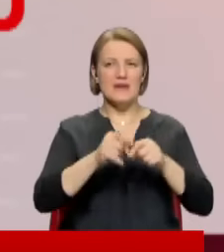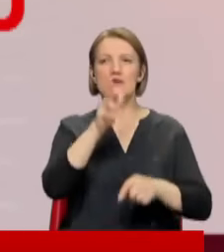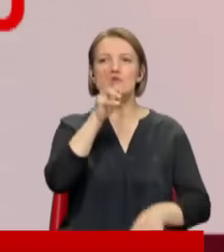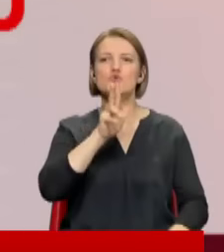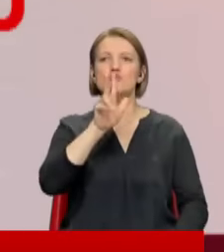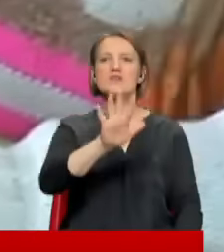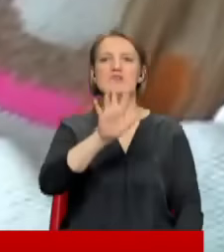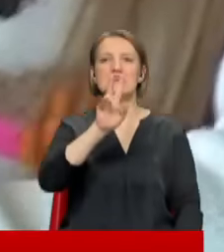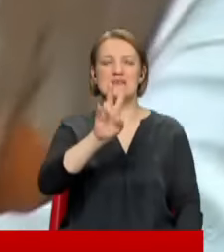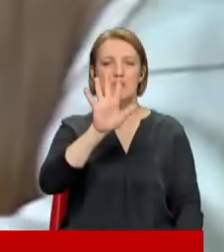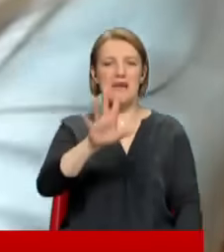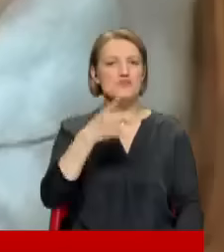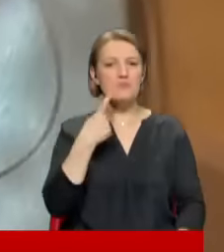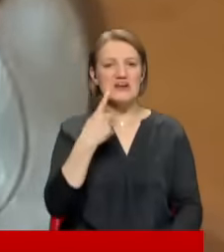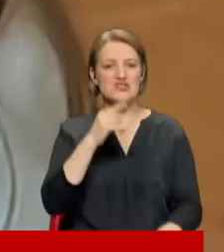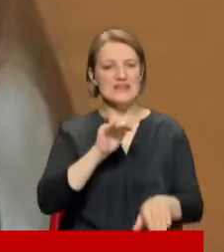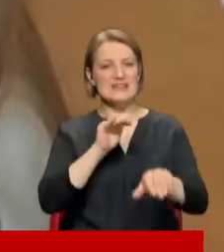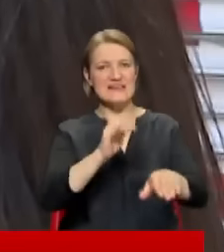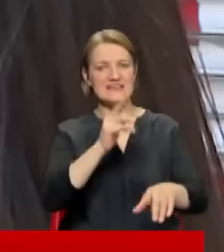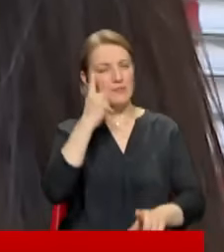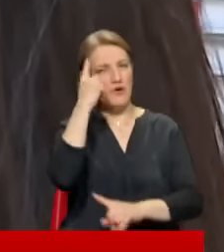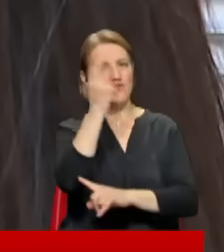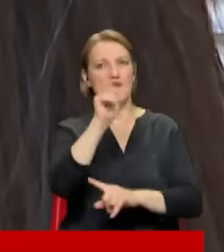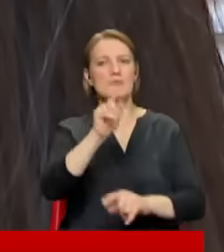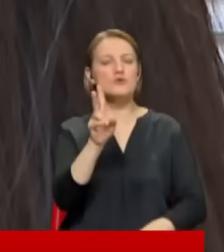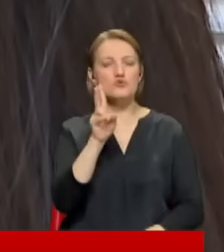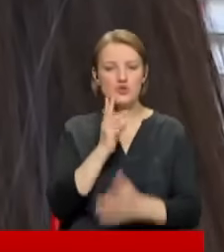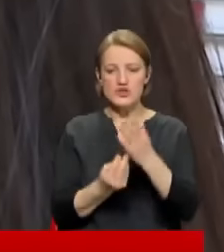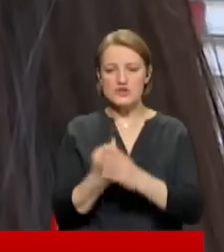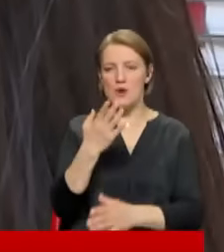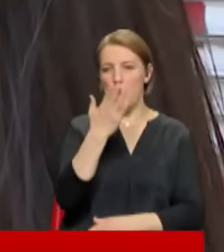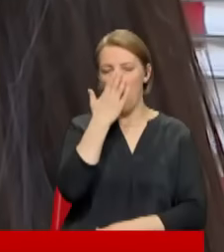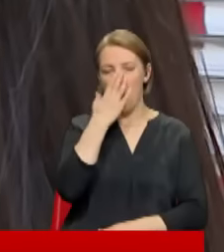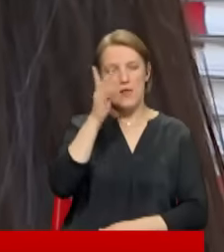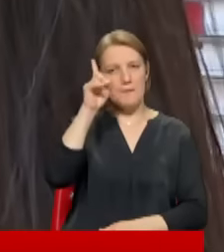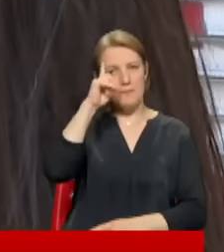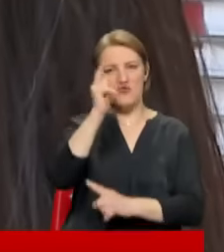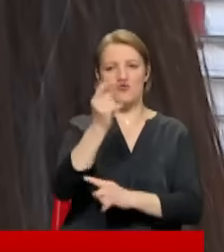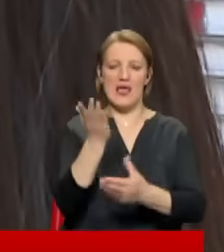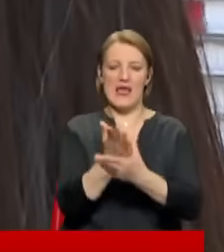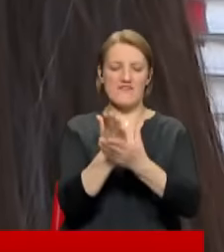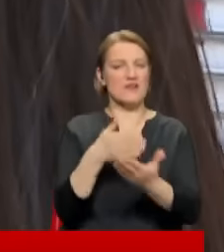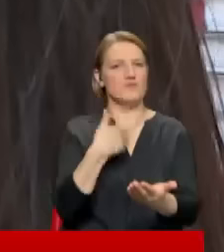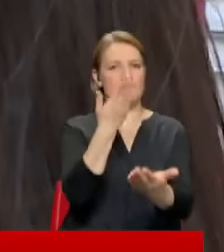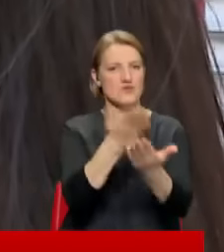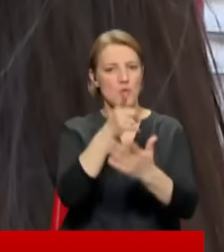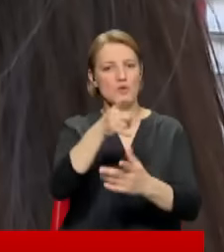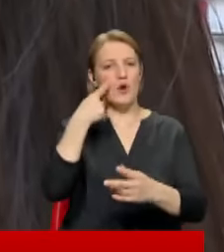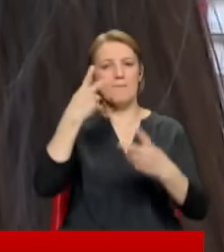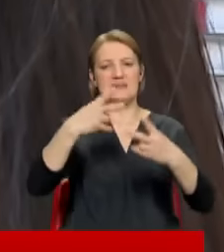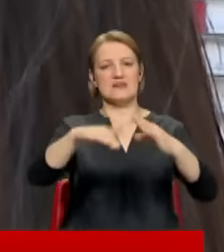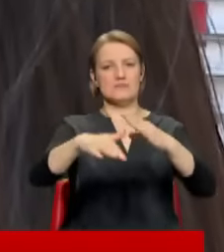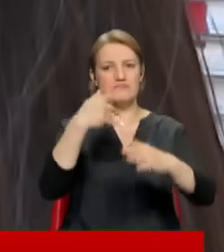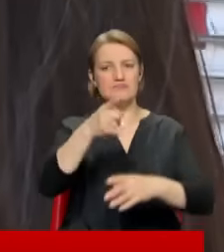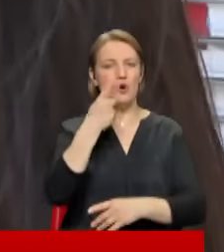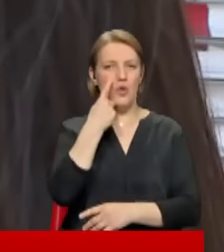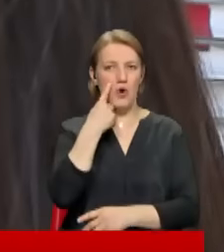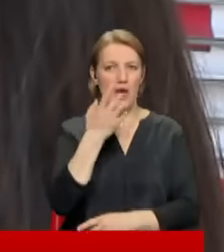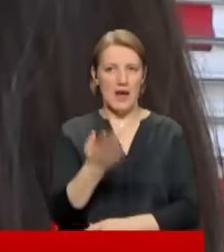325 euroluk bakıcı desteğine başvuruda bulundu. Sonuçlandığı zaman ön başvuru evrağını gidip teslim edecekmişiz. Ona göre mesaj gelecekmiş, ona